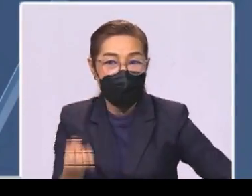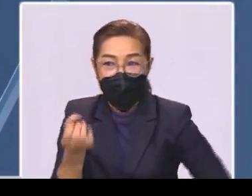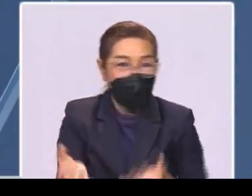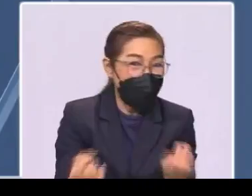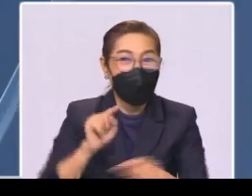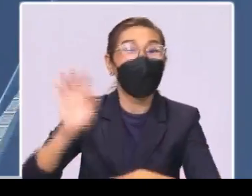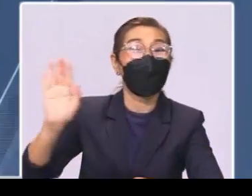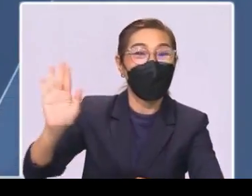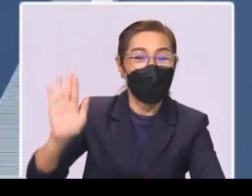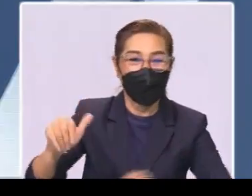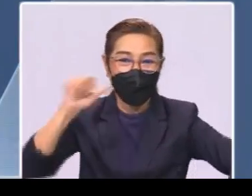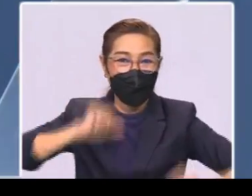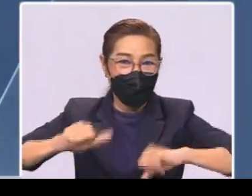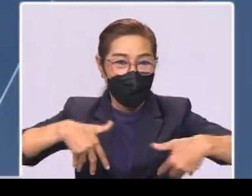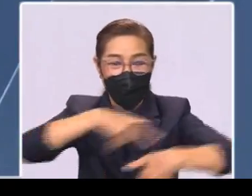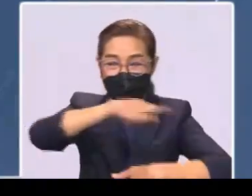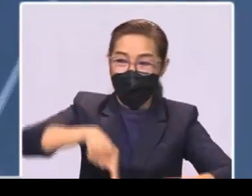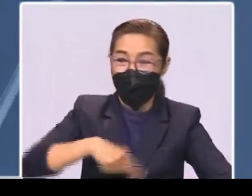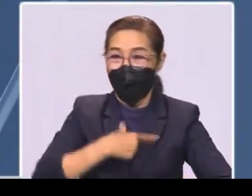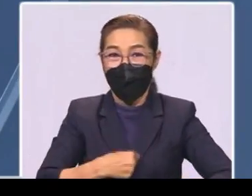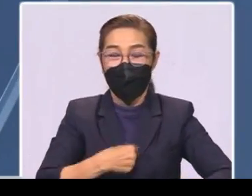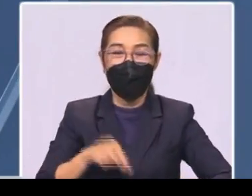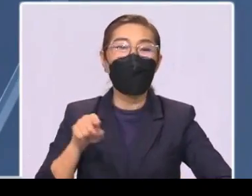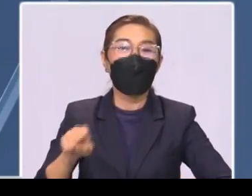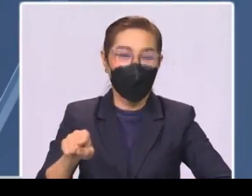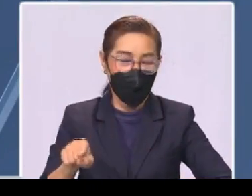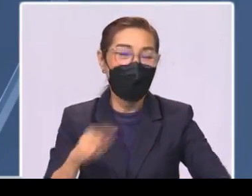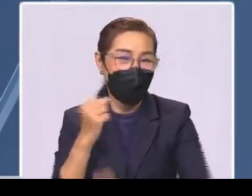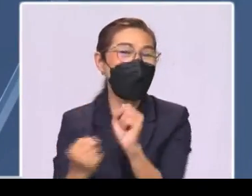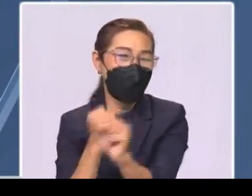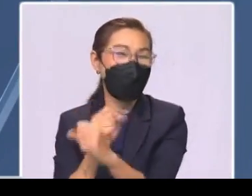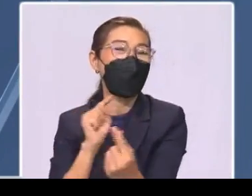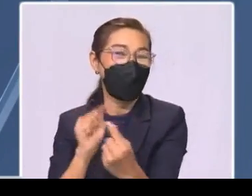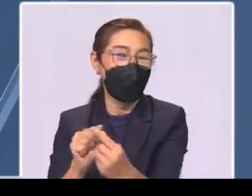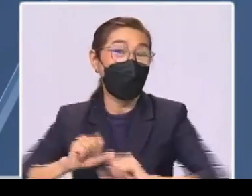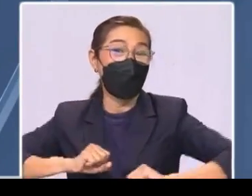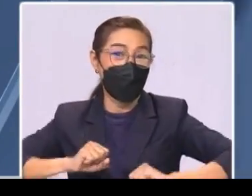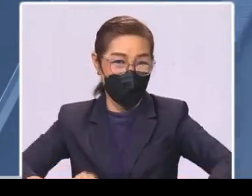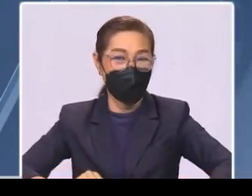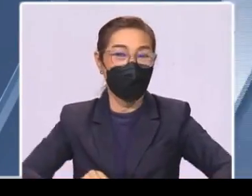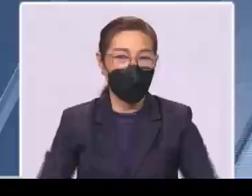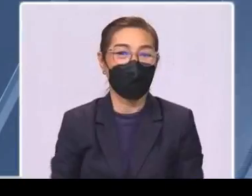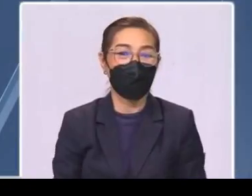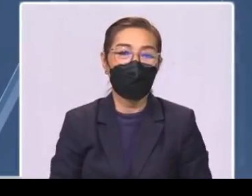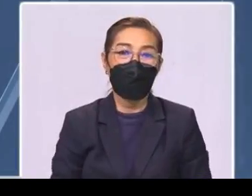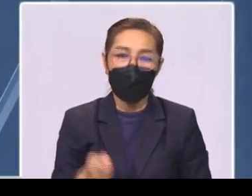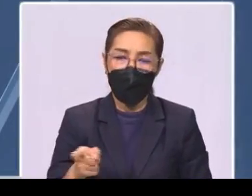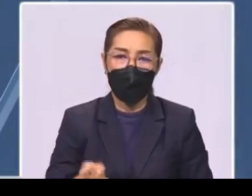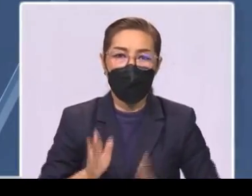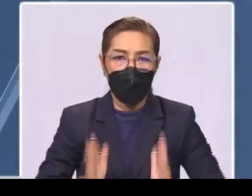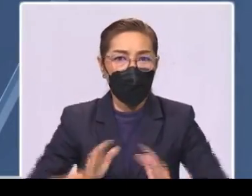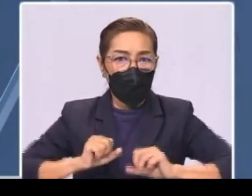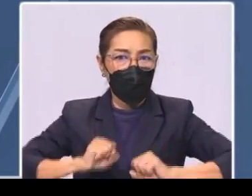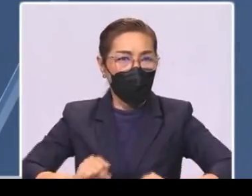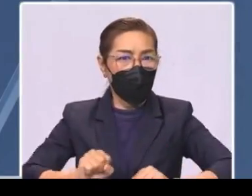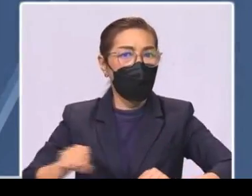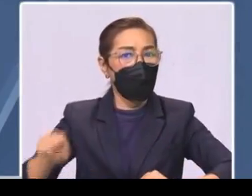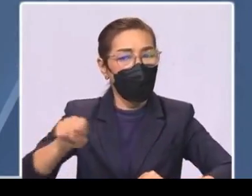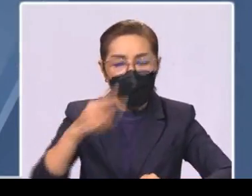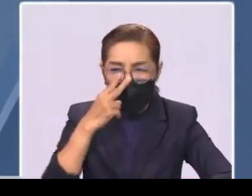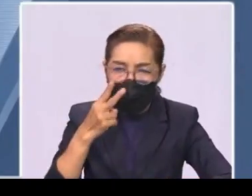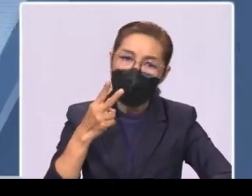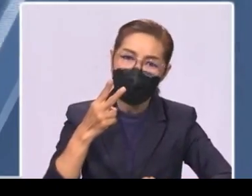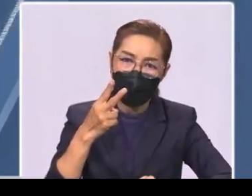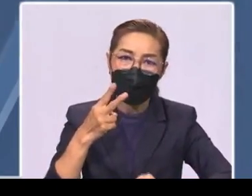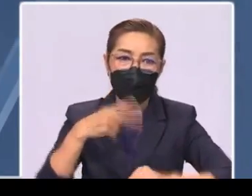ค่ะจำได้แล้วค่ะจำได้มมาแรปนะครับก็สมวัยสมวยนะฮะเป็นคนหนุ่มอที่เอ่อเรือก